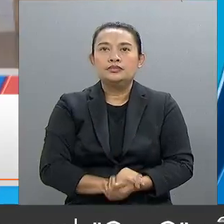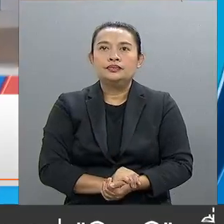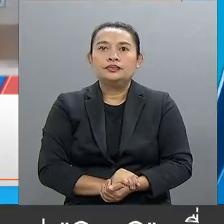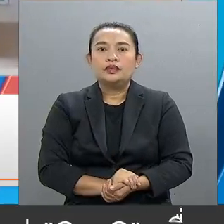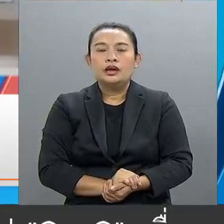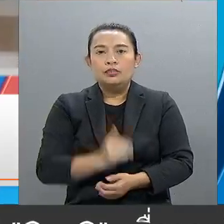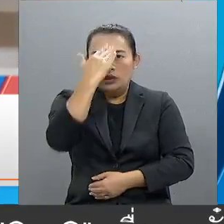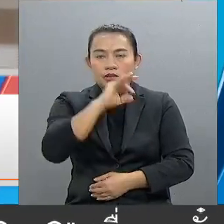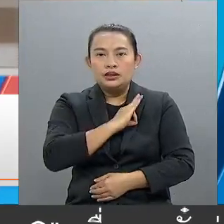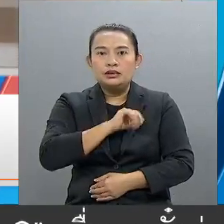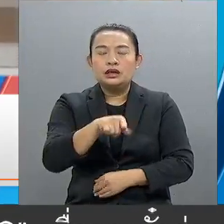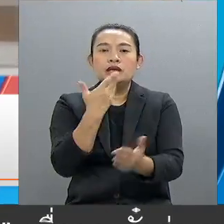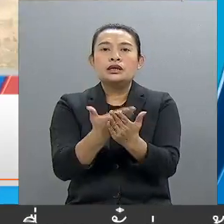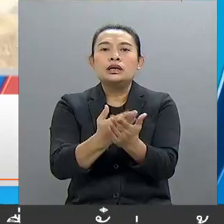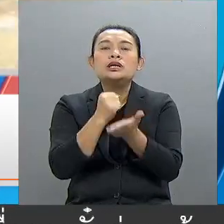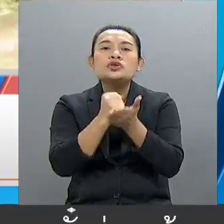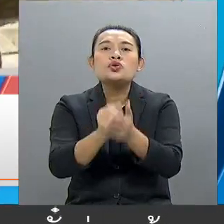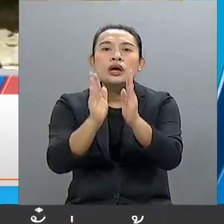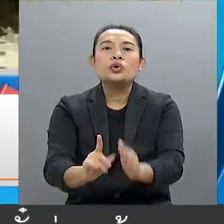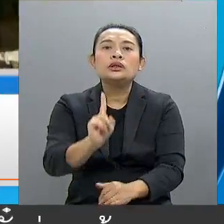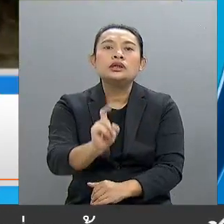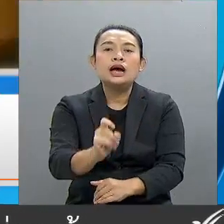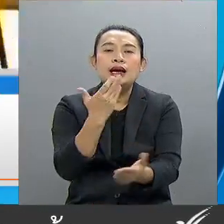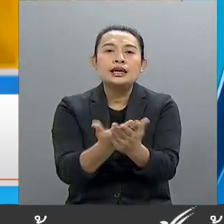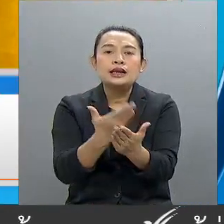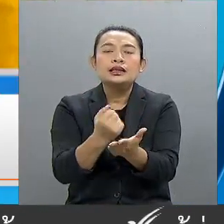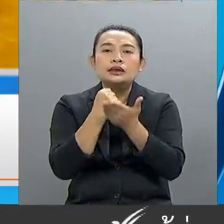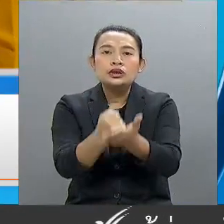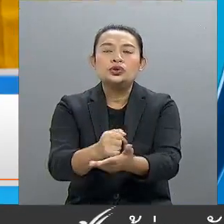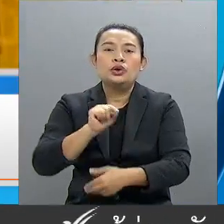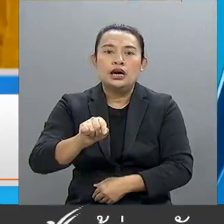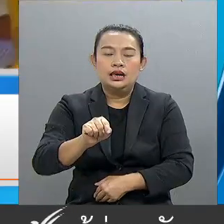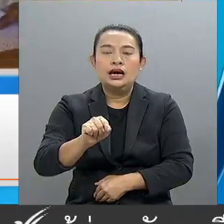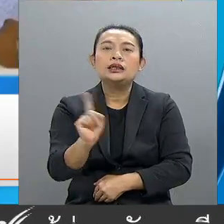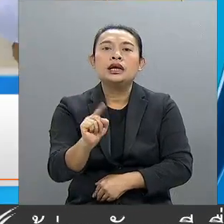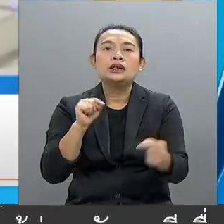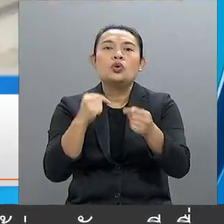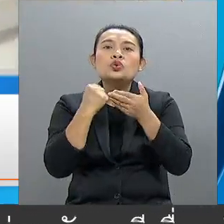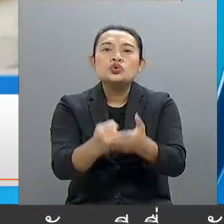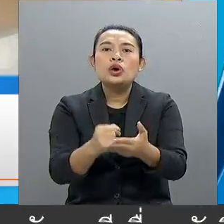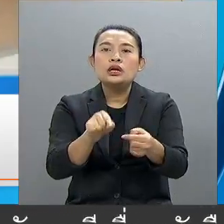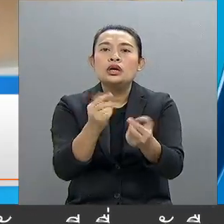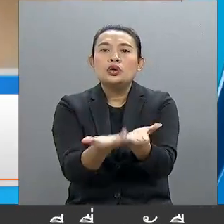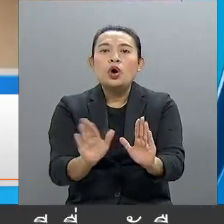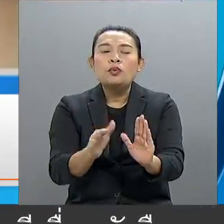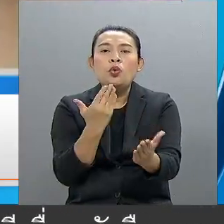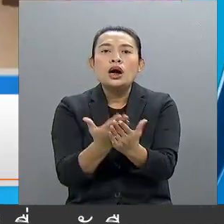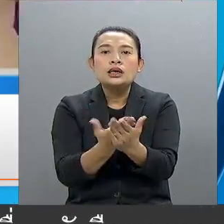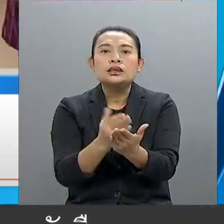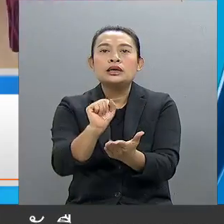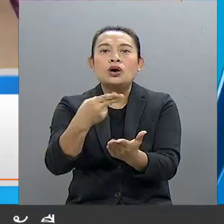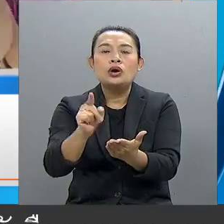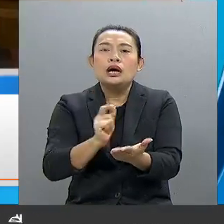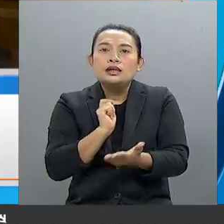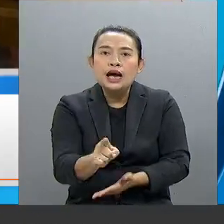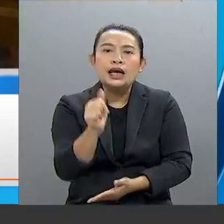งเคราะห์เนี่ยเงินสงเคราะห์กันกับครอบครัวเนี่ยสากลจะจ่ายก็ได้ไม่จ่ายก็ได้เพราะไม่ใช่เป็นหลักเก